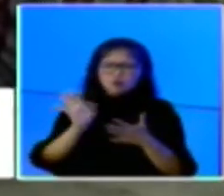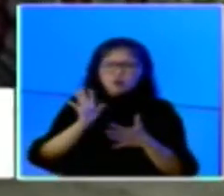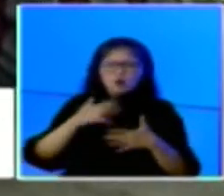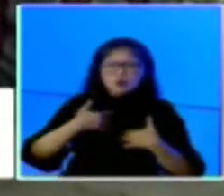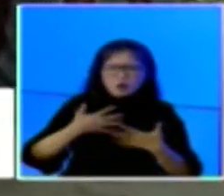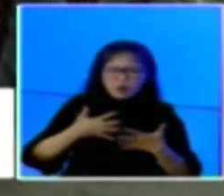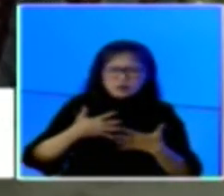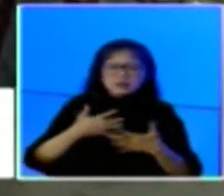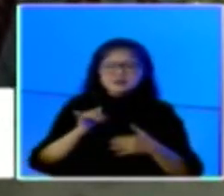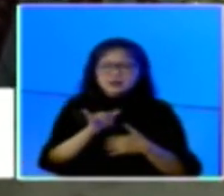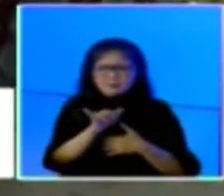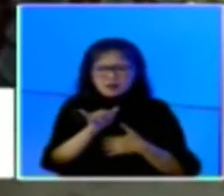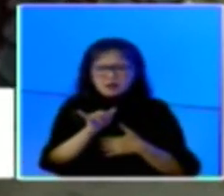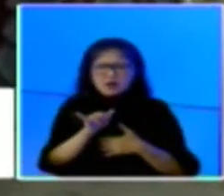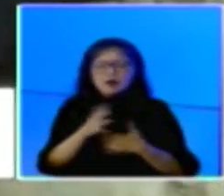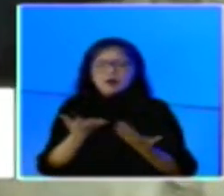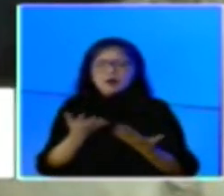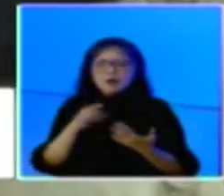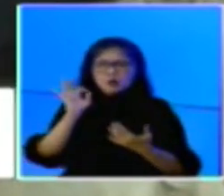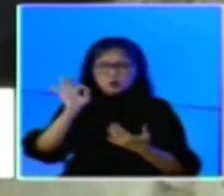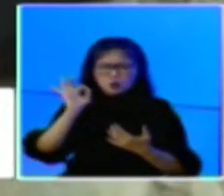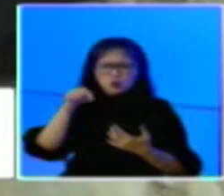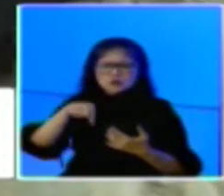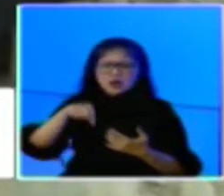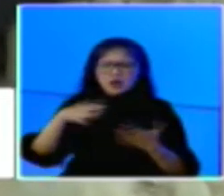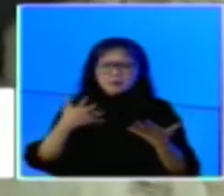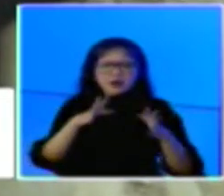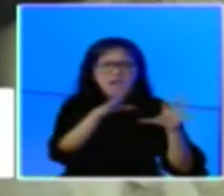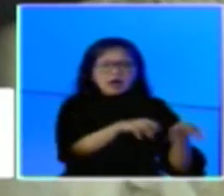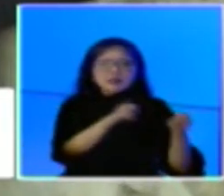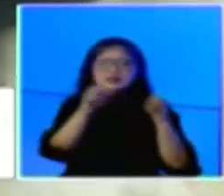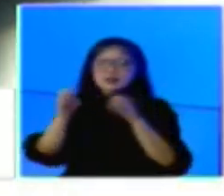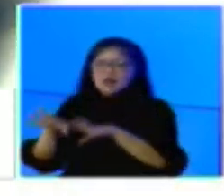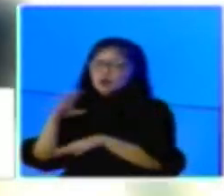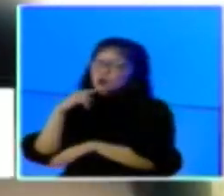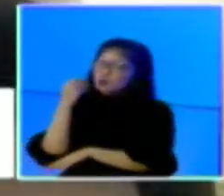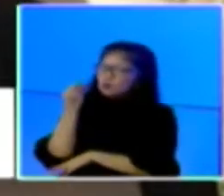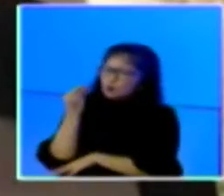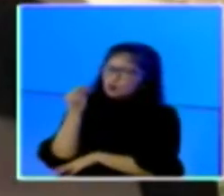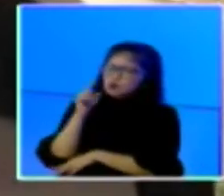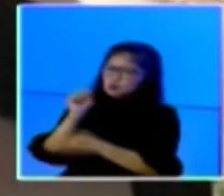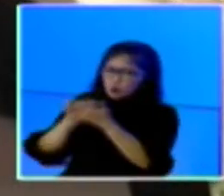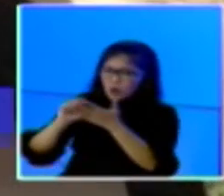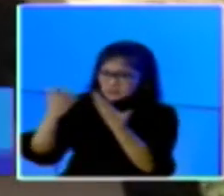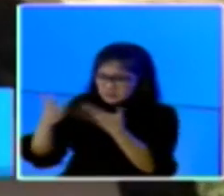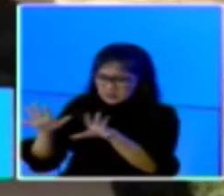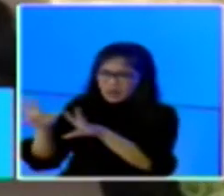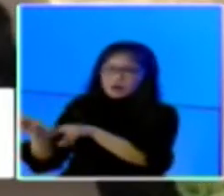murid yang rela mengantar bahkan menunggu hingga waktu belajar mengajar usai demi memastikan keamanan sang anak. Termasuk